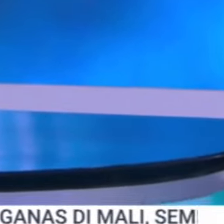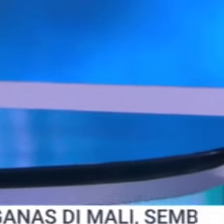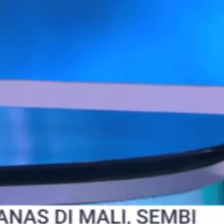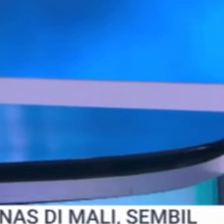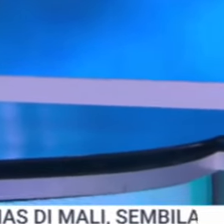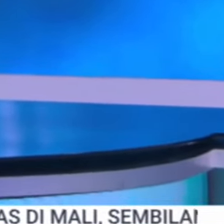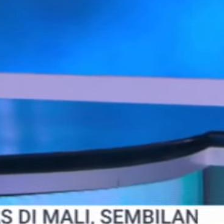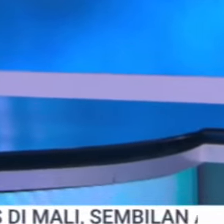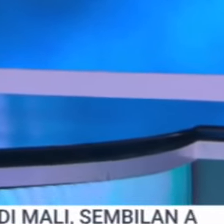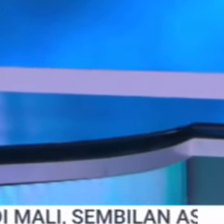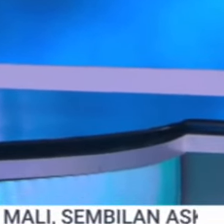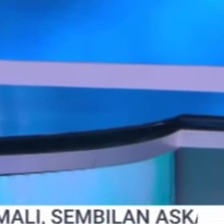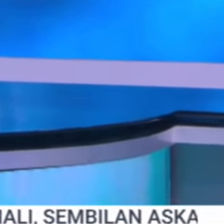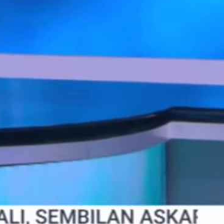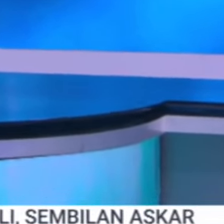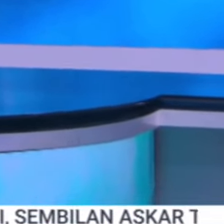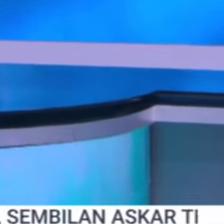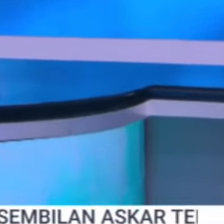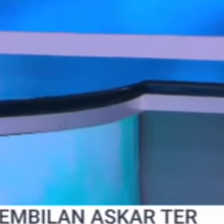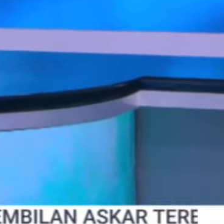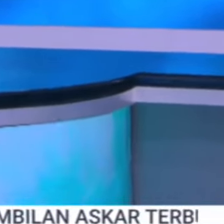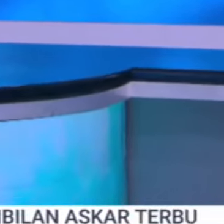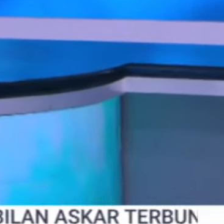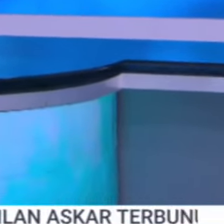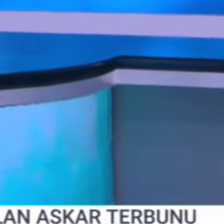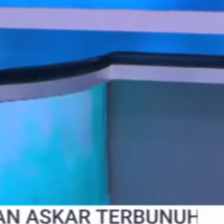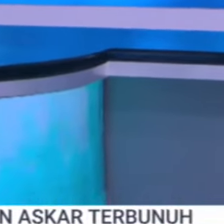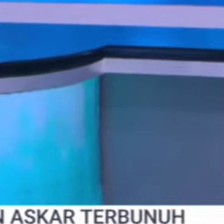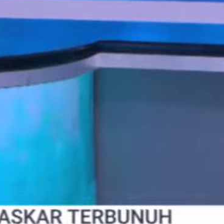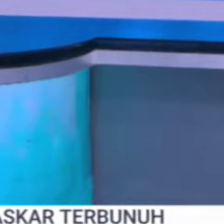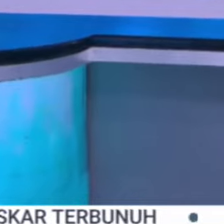Muhammad IV, Kota Baru, Kelantan. Terus setia dengan berita